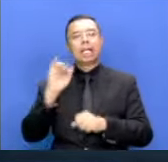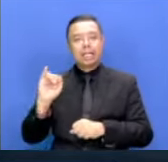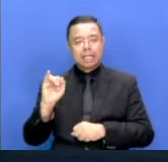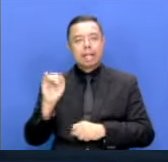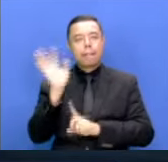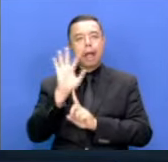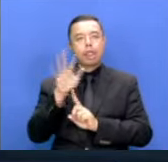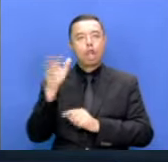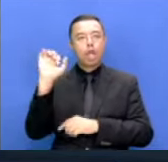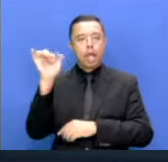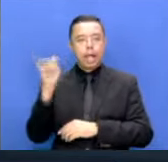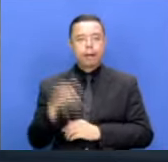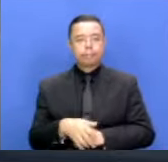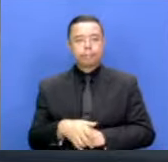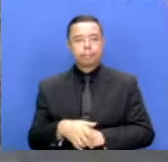Yogyakarta.